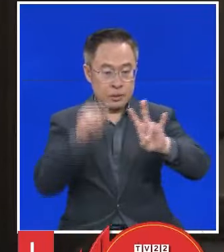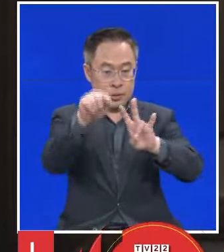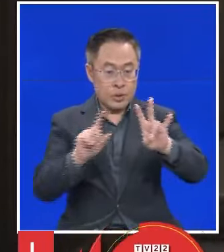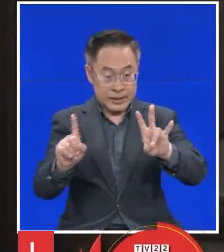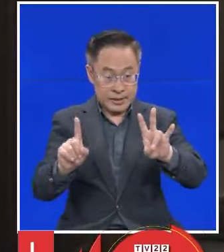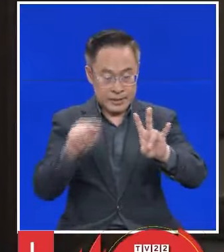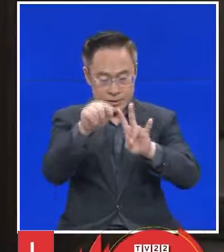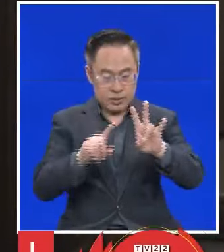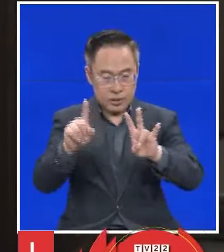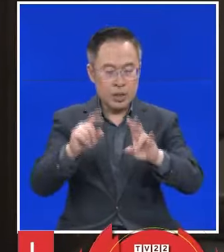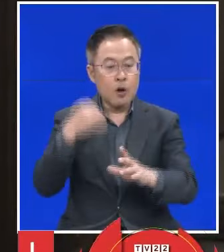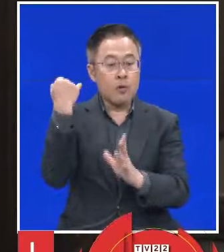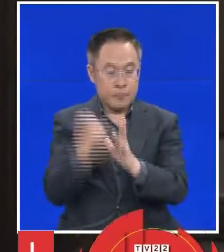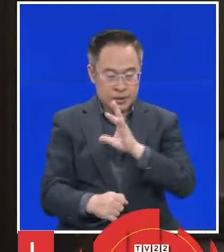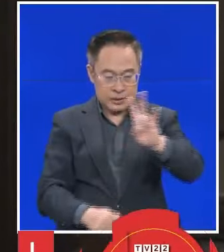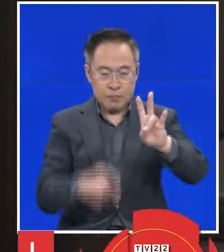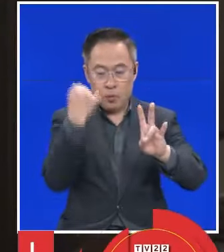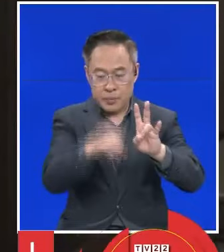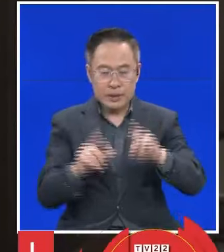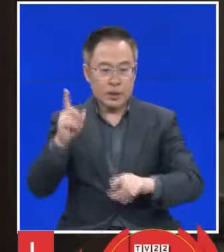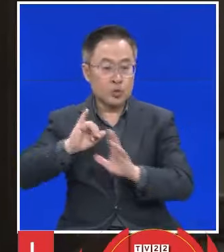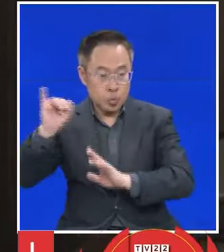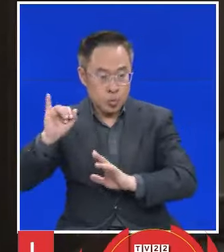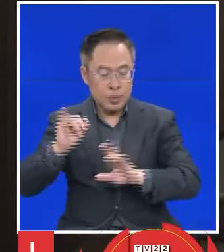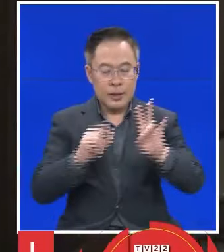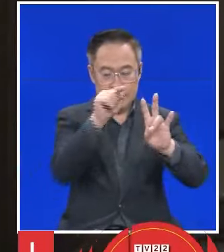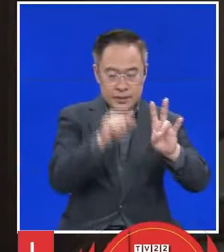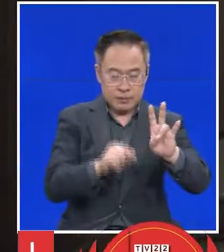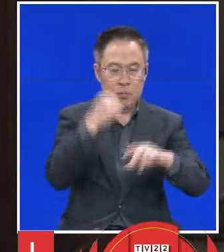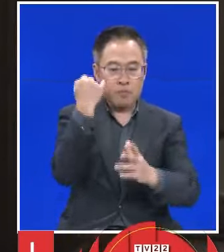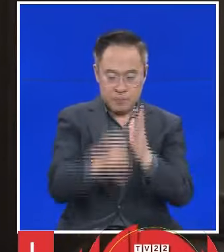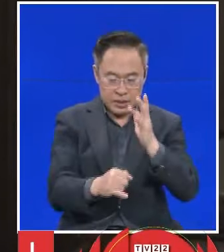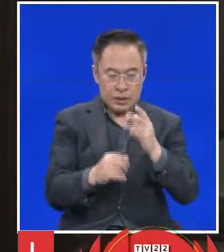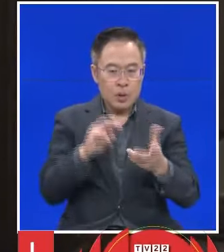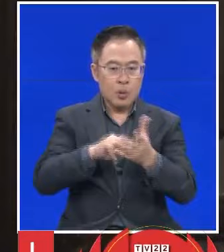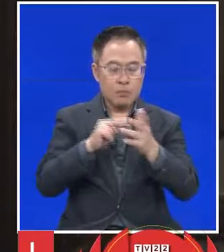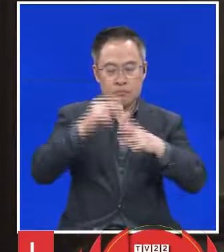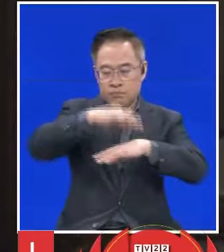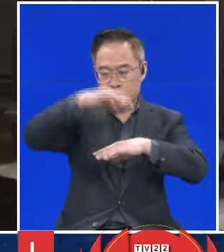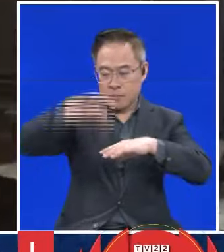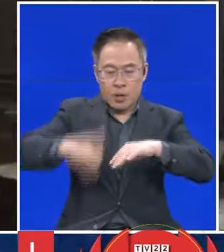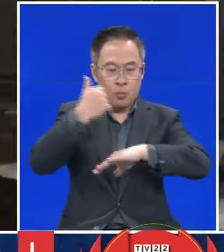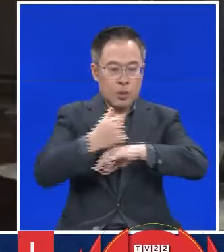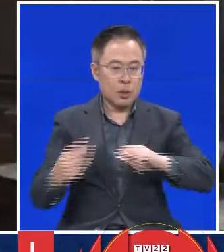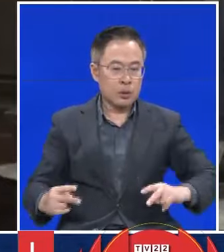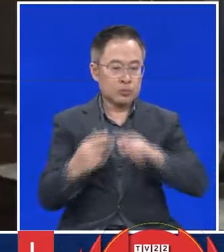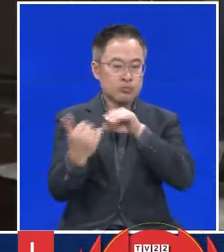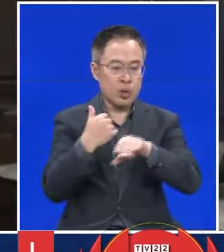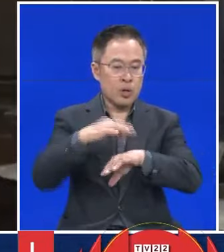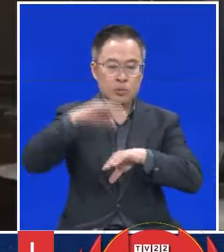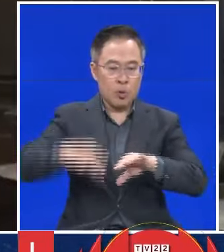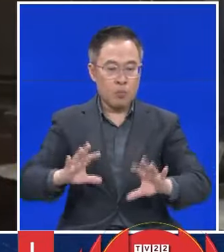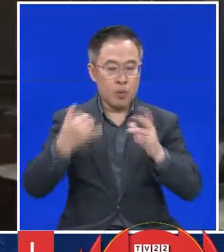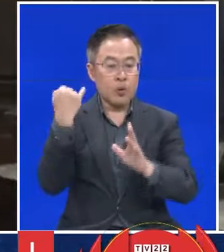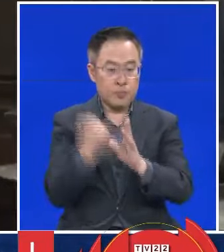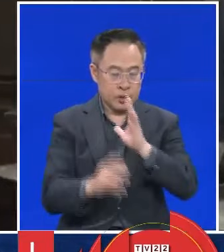ากตำแหน่งรัฐมนตรีว่าการกระทรวงคมนาคมเพราะว่ามีพยานหลักฐานมีพฤติการบ่งชี้ได้ว่าให้นอมินีถือครองหุ้นนะคะโด